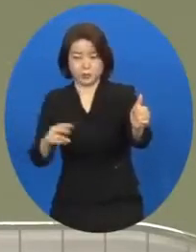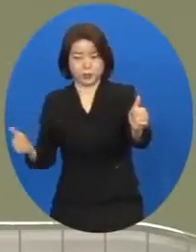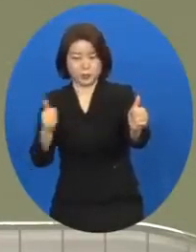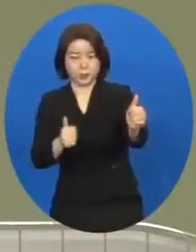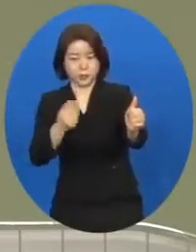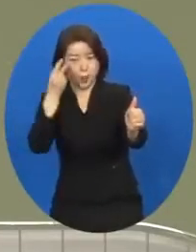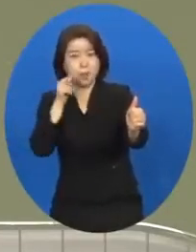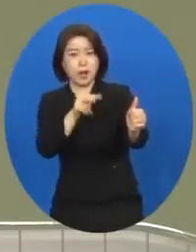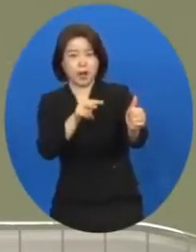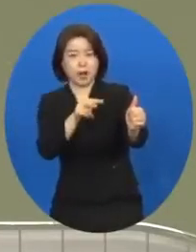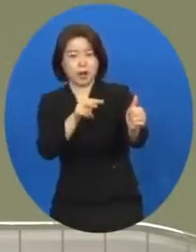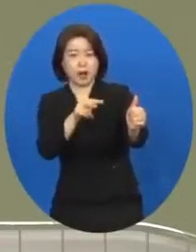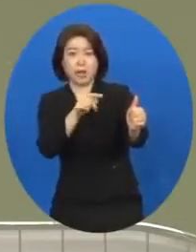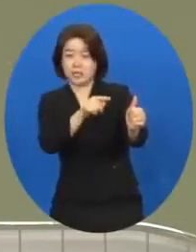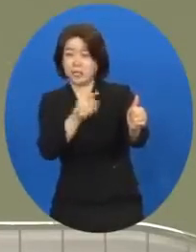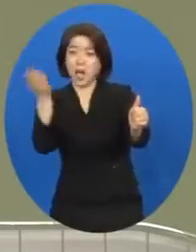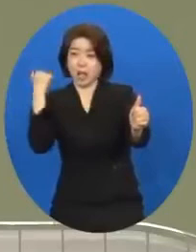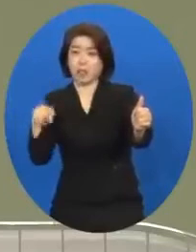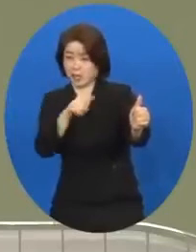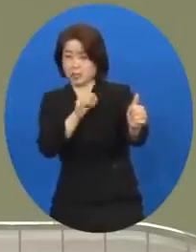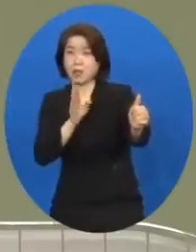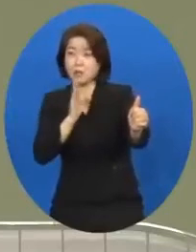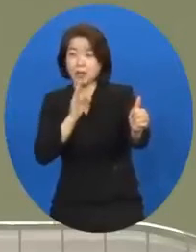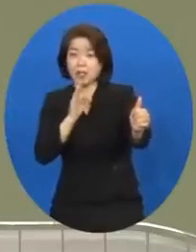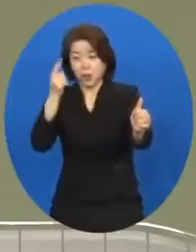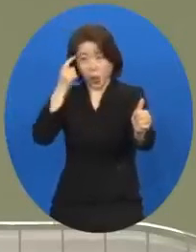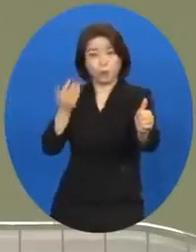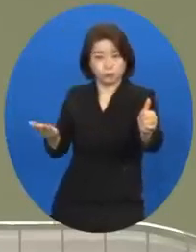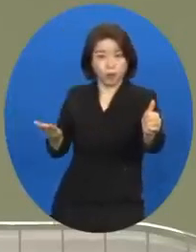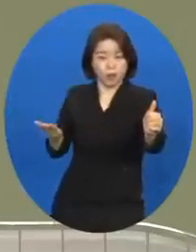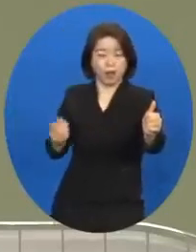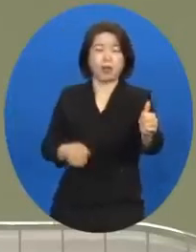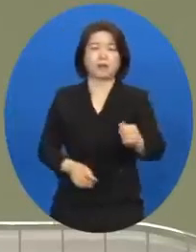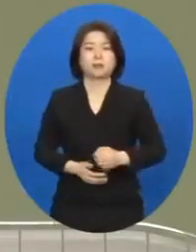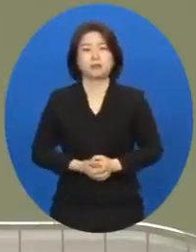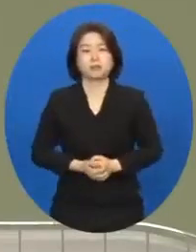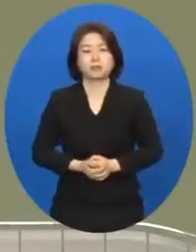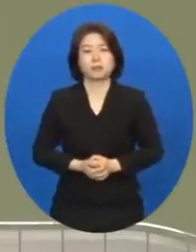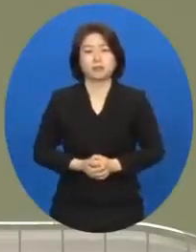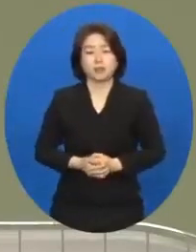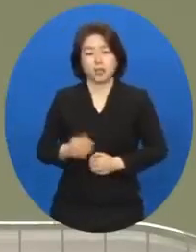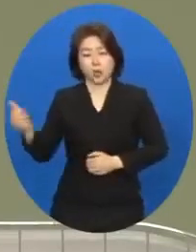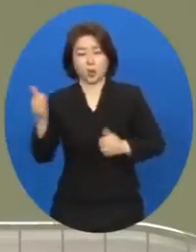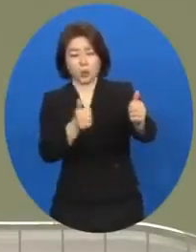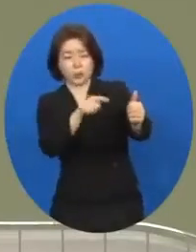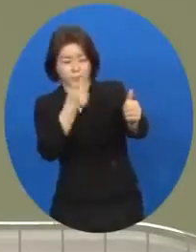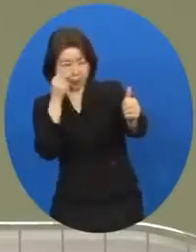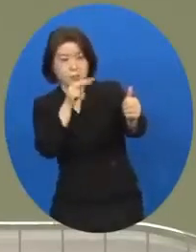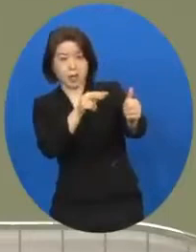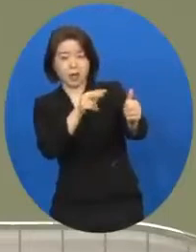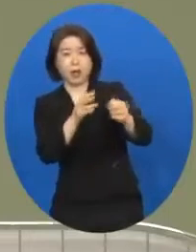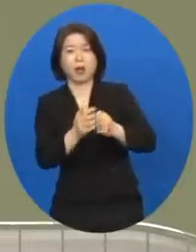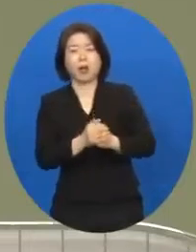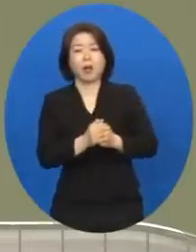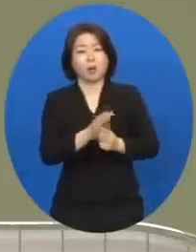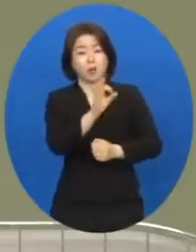가서 봐요. 이 사람이 그 사람이냐고 이제 판사가 물으니까 가서 그 아이만을 봅니다. 근데